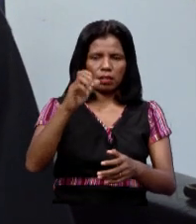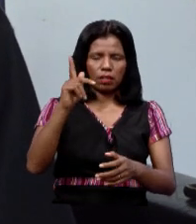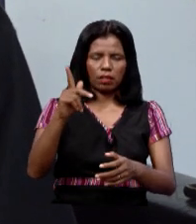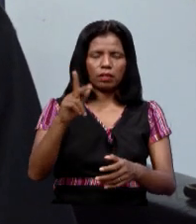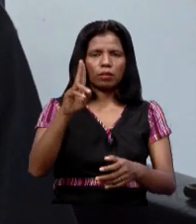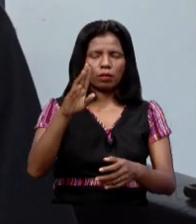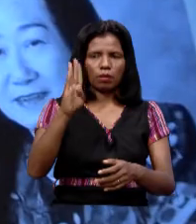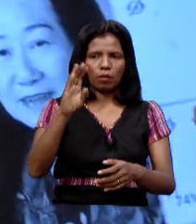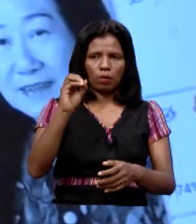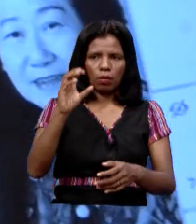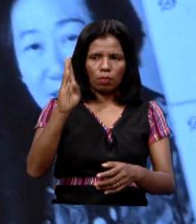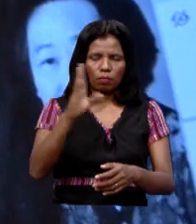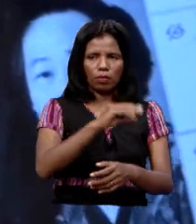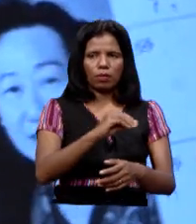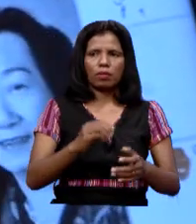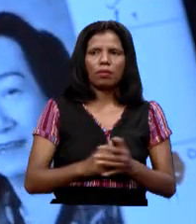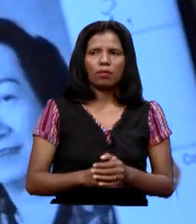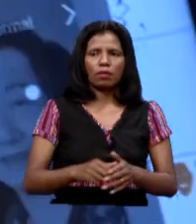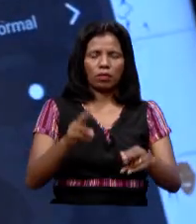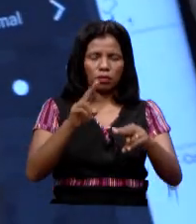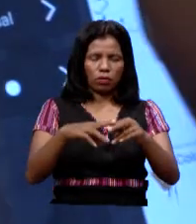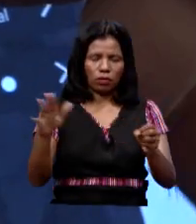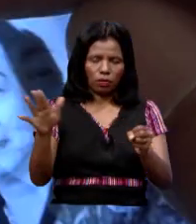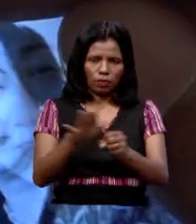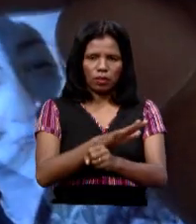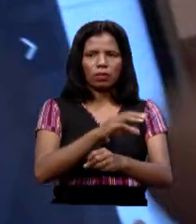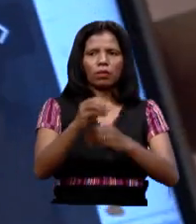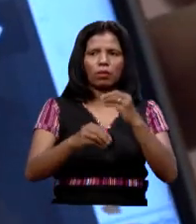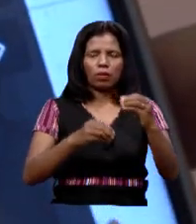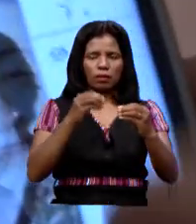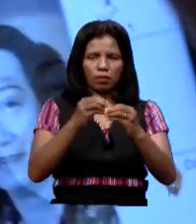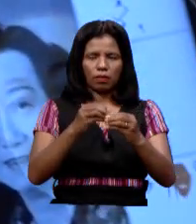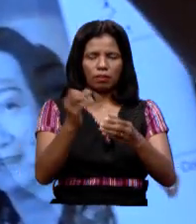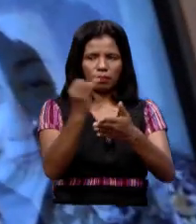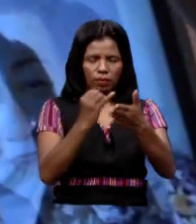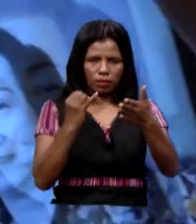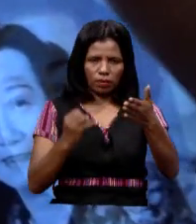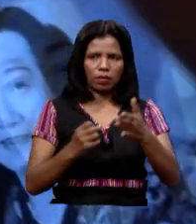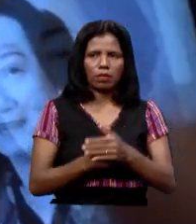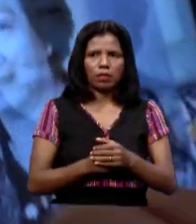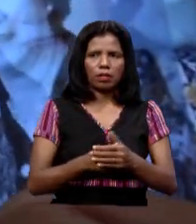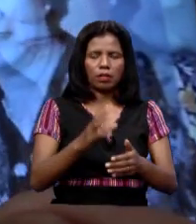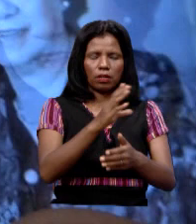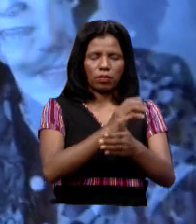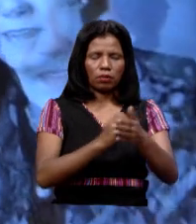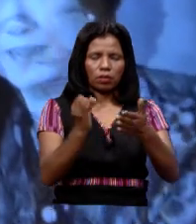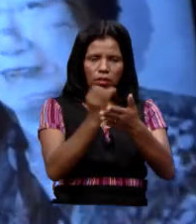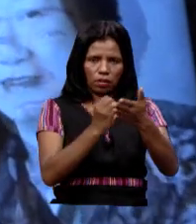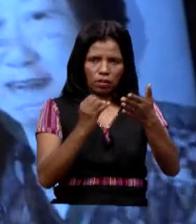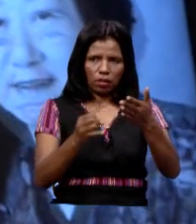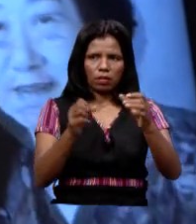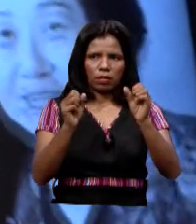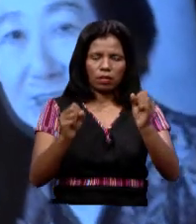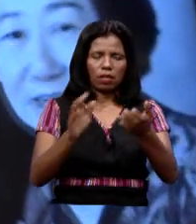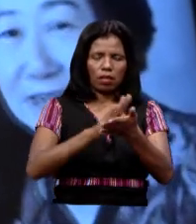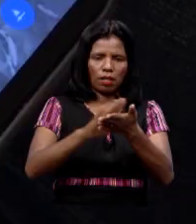aplikasi ne lor pintor ni neba ya tool completo con aba pinta ni ni si kuas lapis ni pen